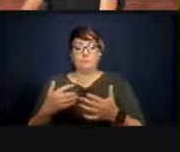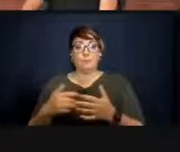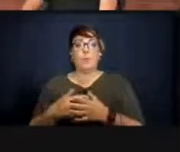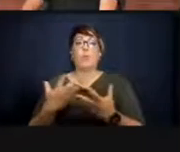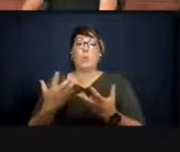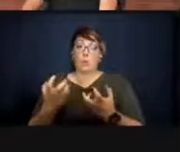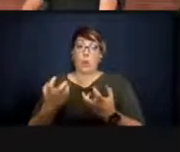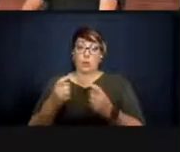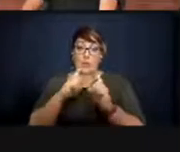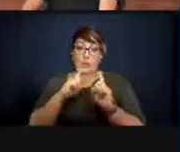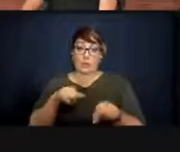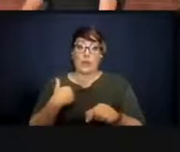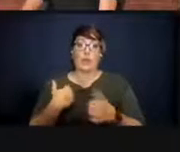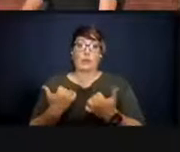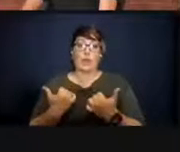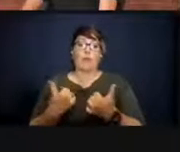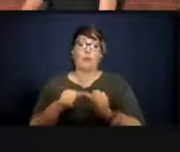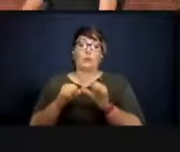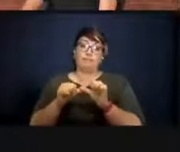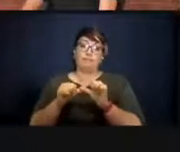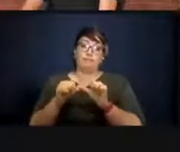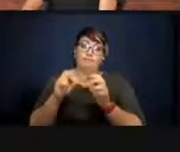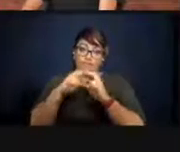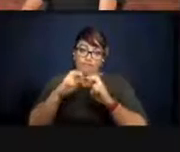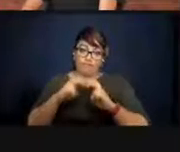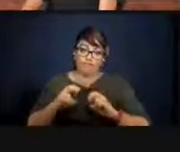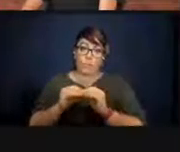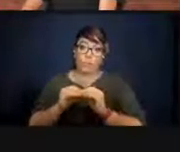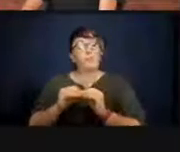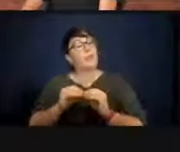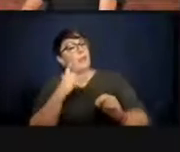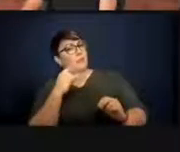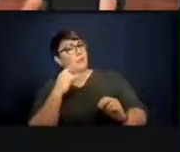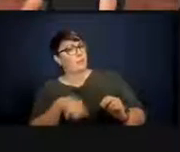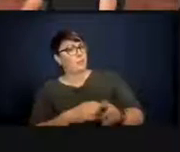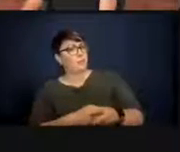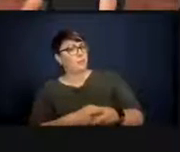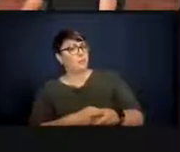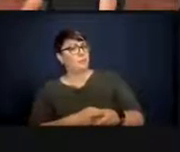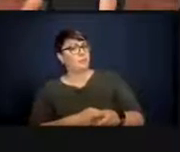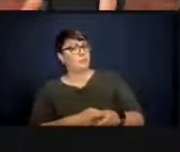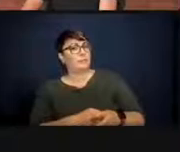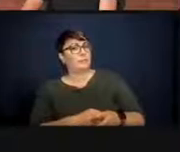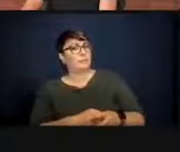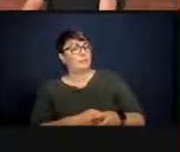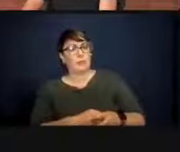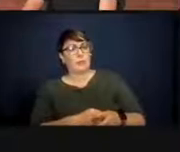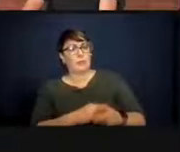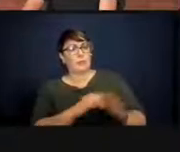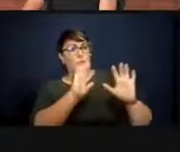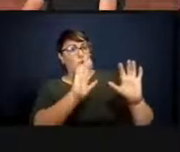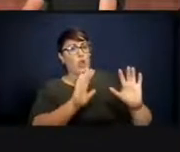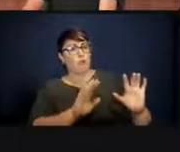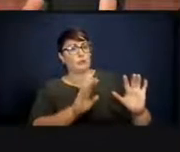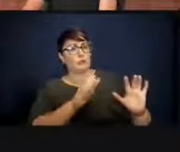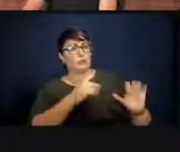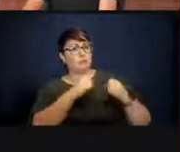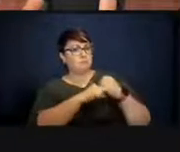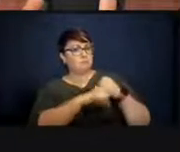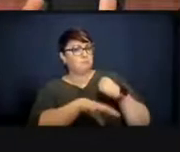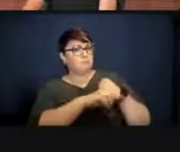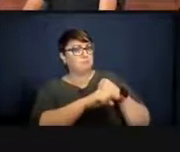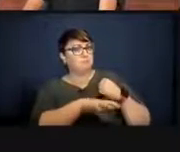نحن يهمنا أن نجيب عن هذا السؤال عندما نحصل على هذه المعلومات. إذا هذه